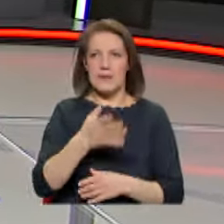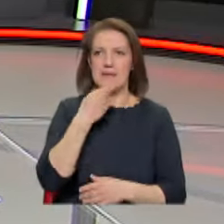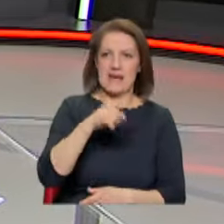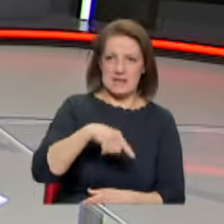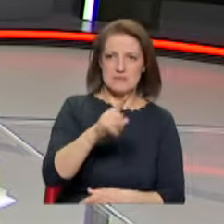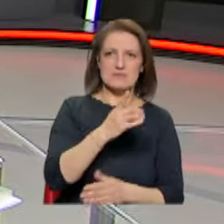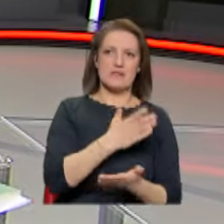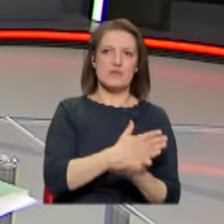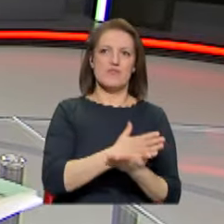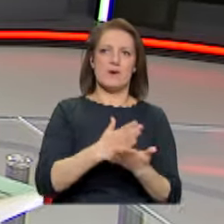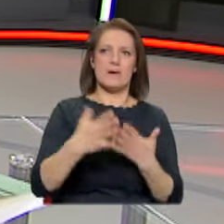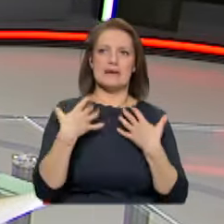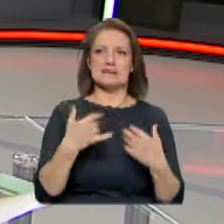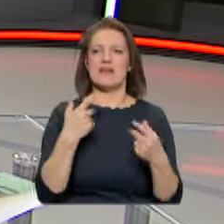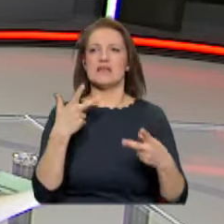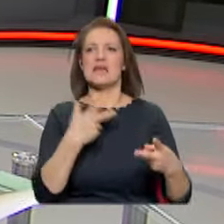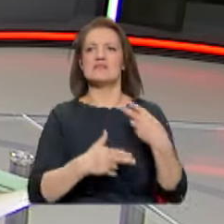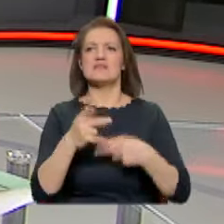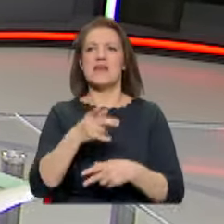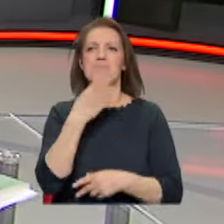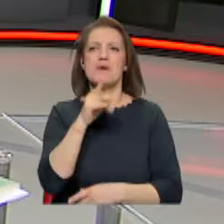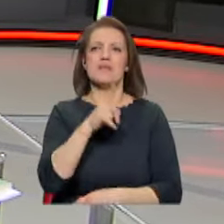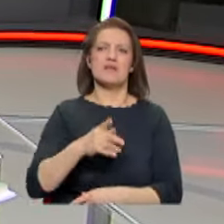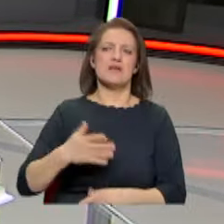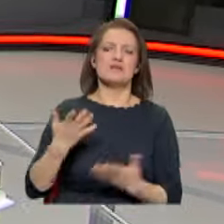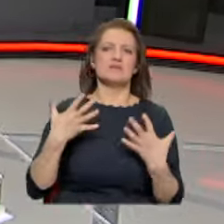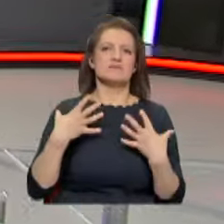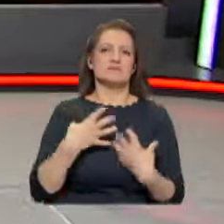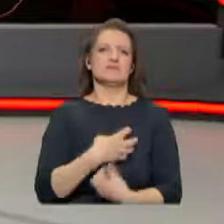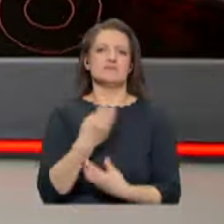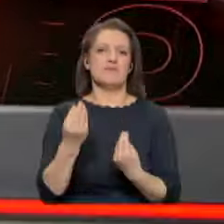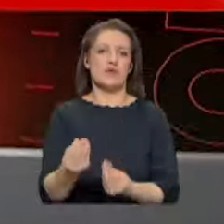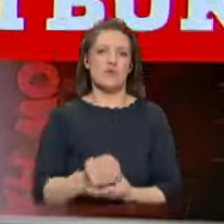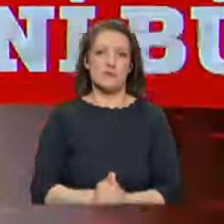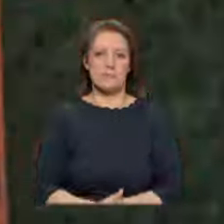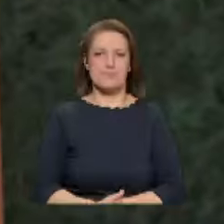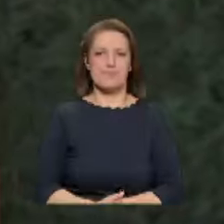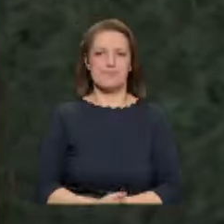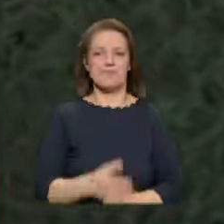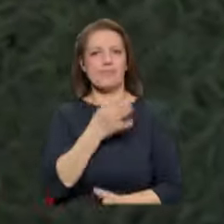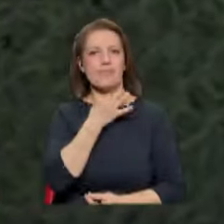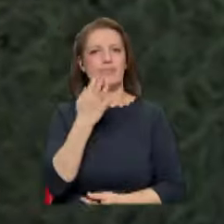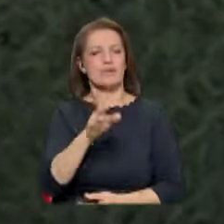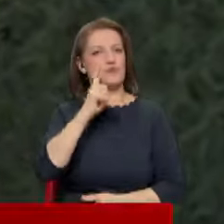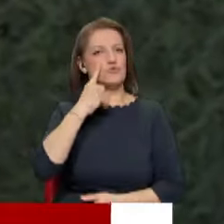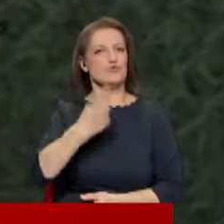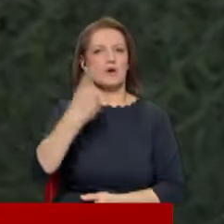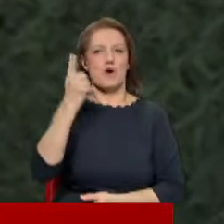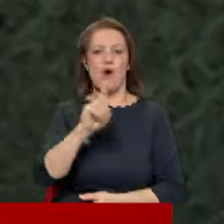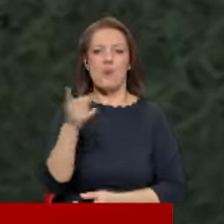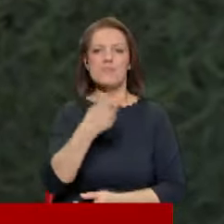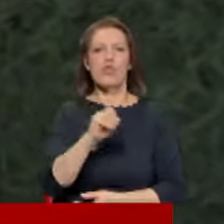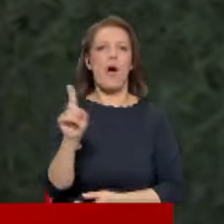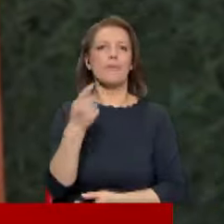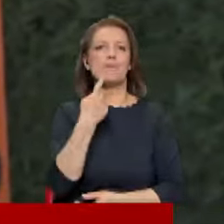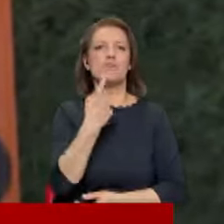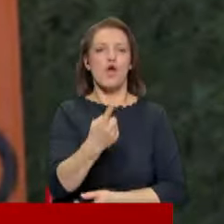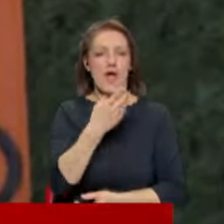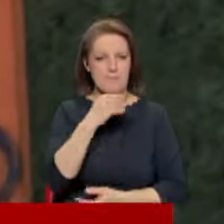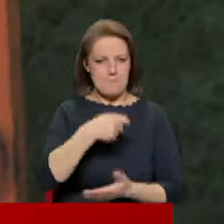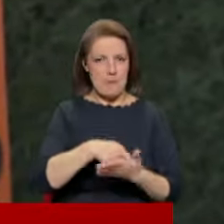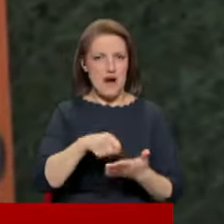Emeklilerimizden devam ediyoruz. Sağlık kesintileri emeklinin belini büküyor. Sağ olsun Cumhurbaşkanımız 10 bin diyor ya